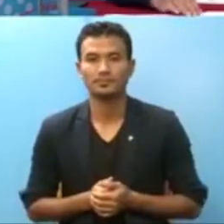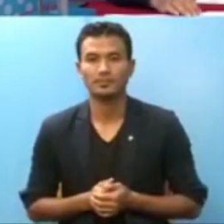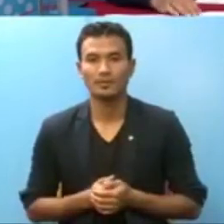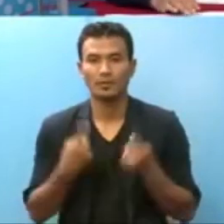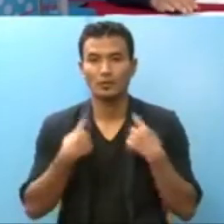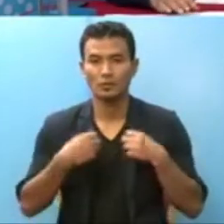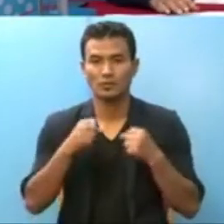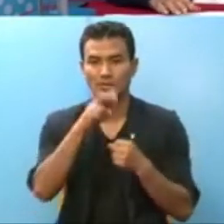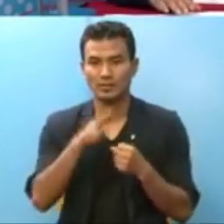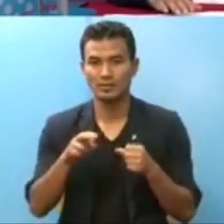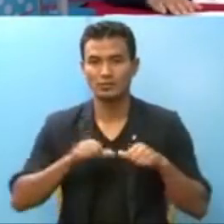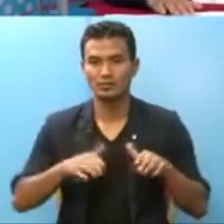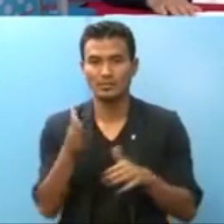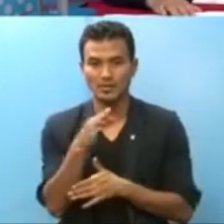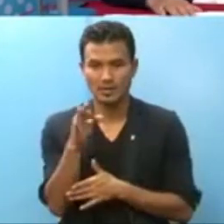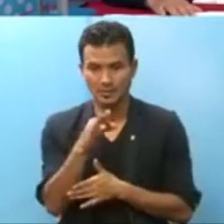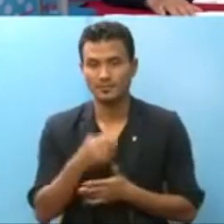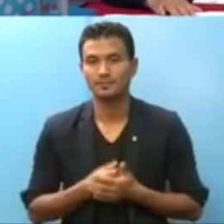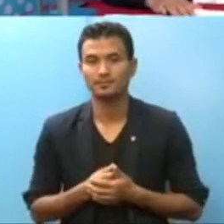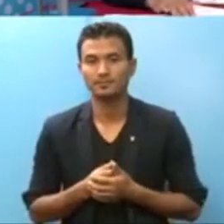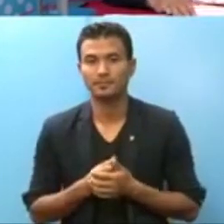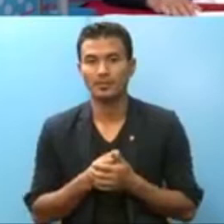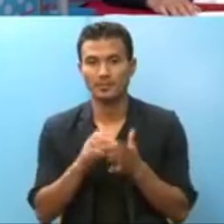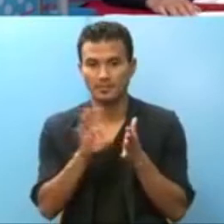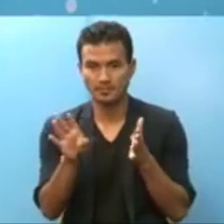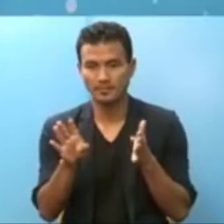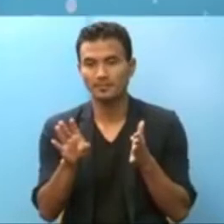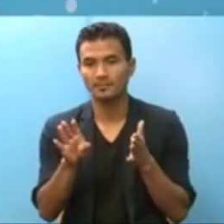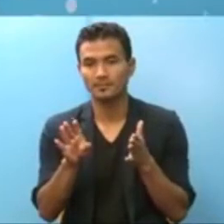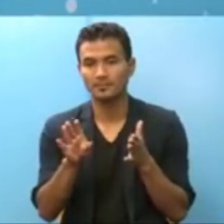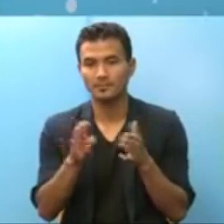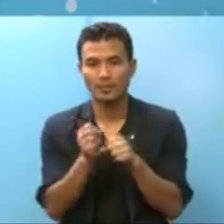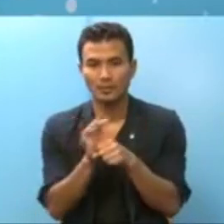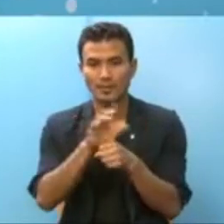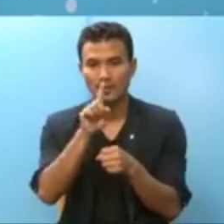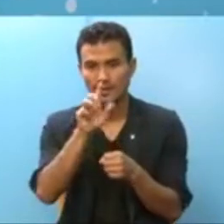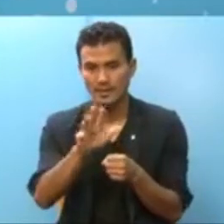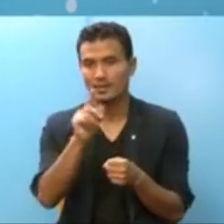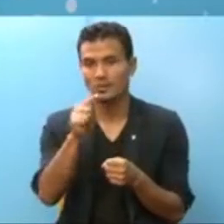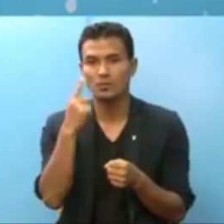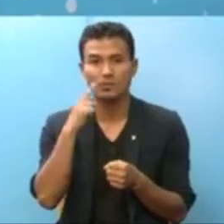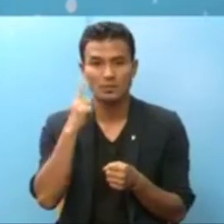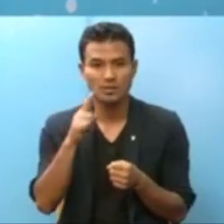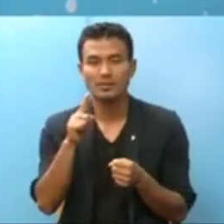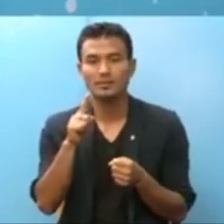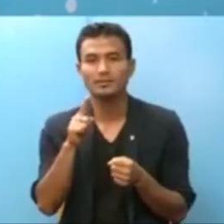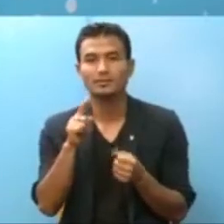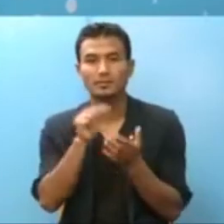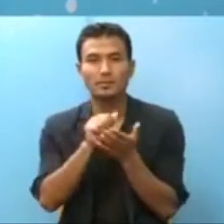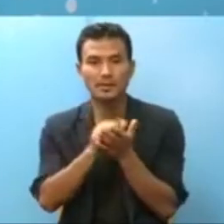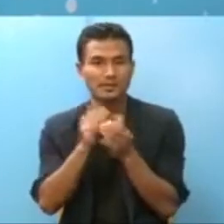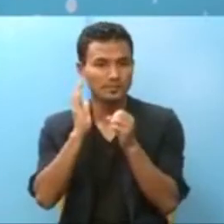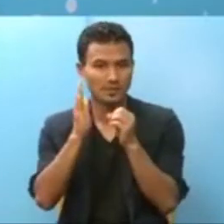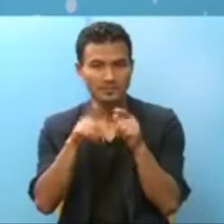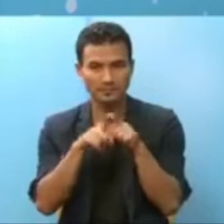स्वास्टे तथा जन संख्या मंत्राले द्वाराई कोबिड नाइन्टिन को दोईनिक प्रेस